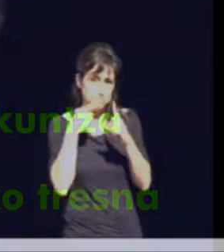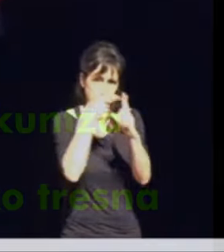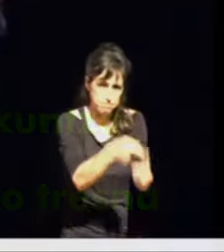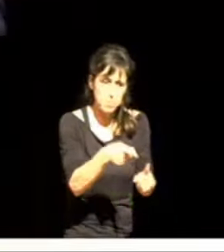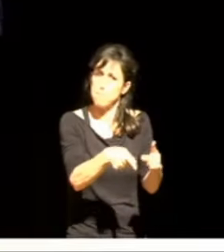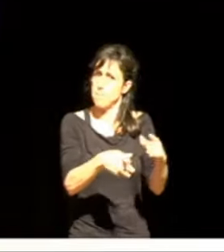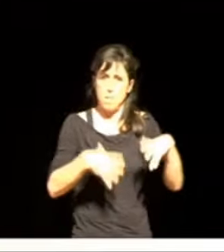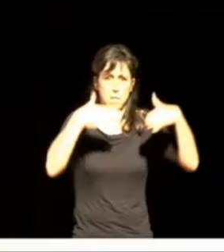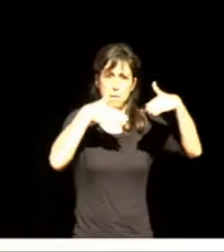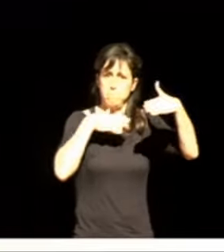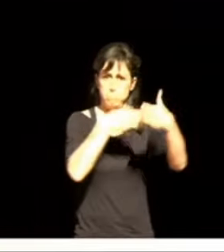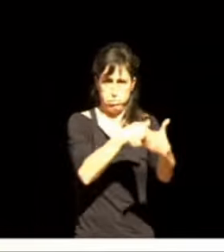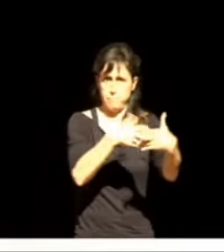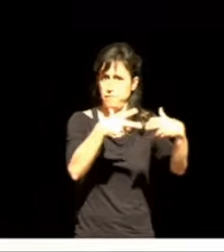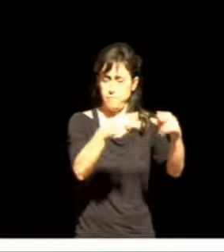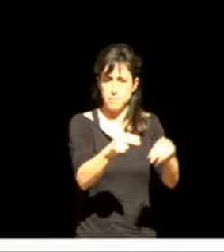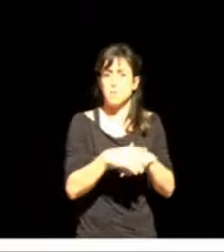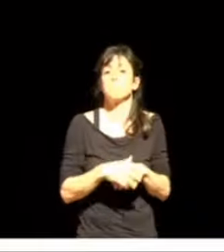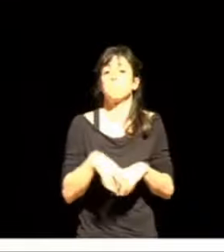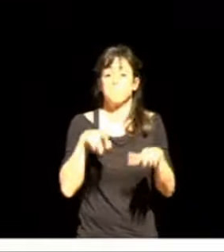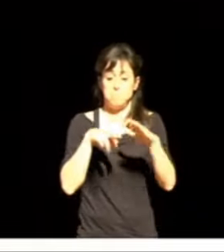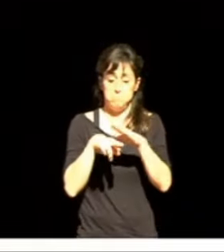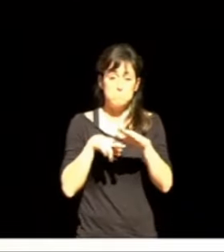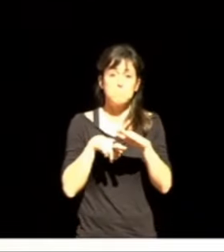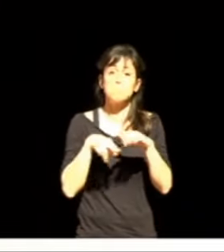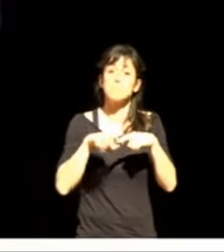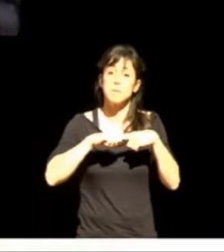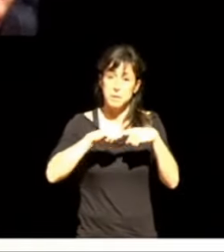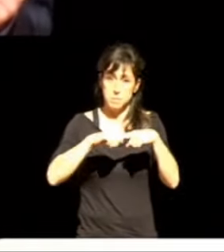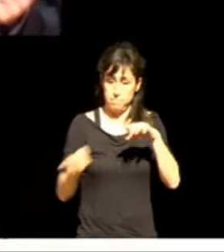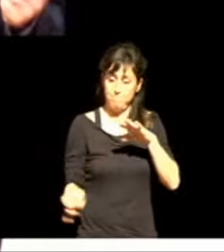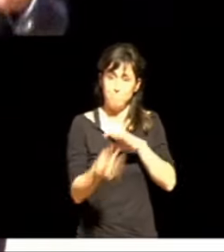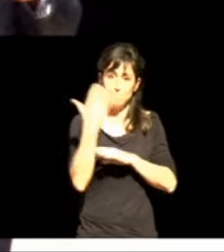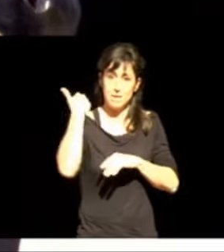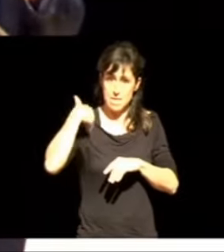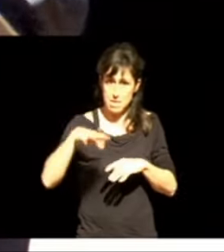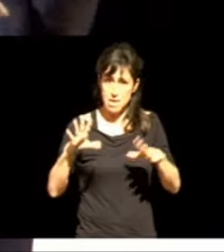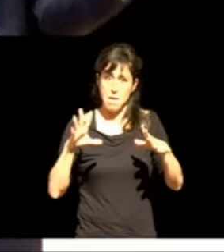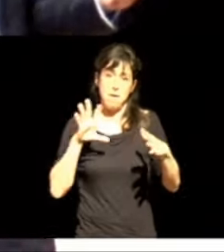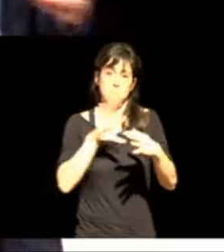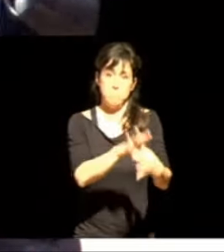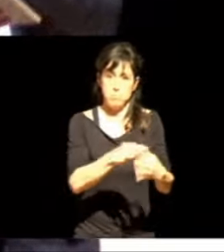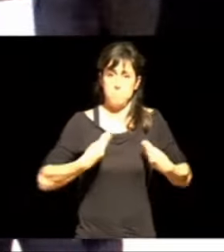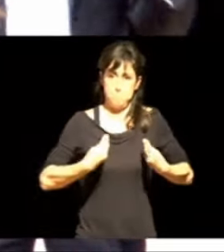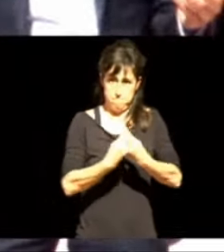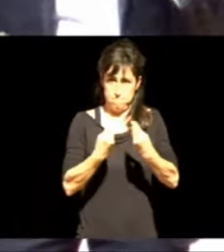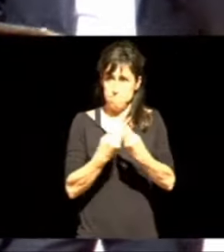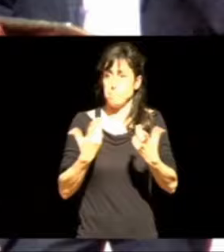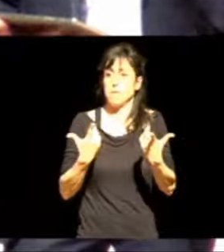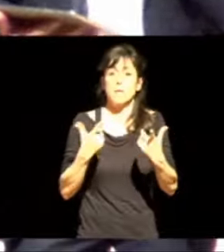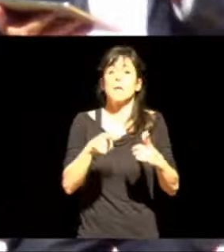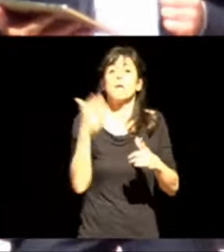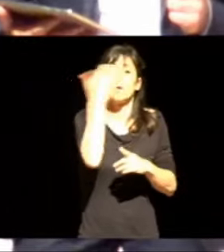tresna bat diseinatua dago, bizikidetzaren inguruan ikastetxean egiten den lanaren autodiagnostiko